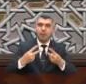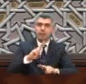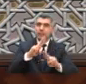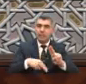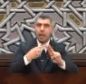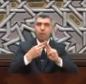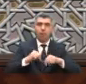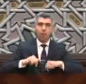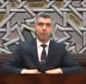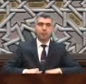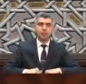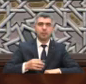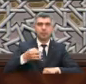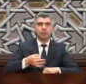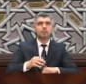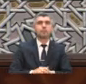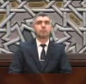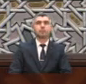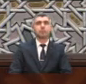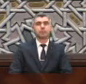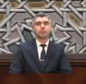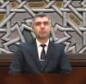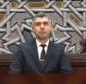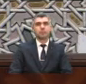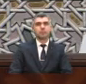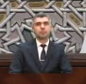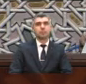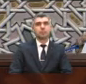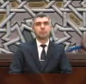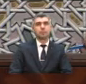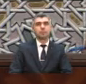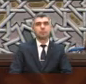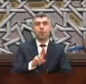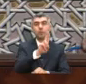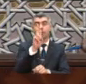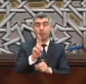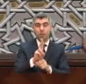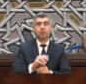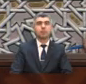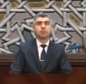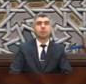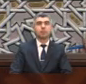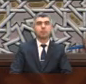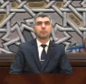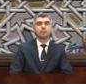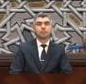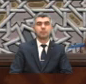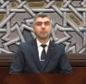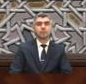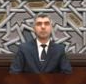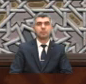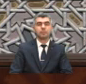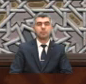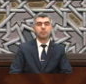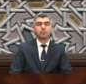لينال جوابا موحدا من لدن السيد الوزير. سؤال 26 الأول، هو الأول متعلق